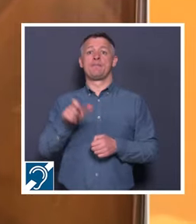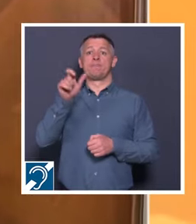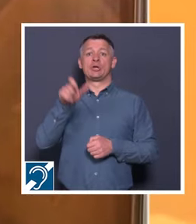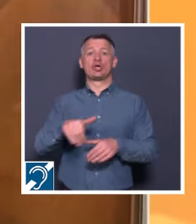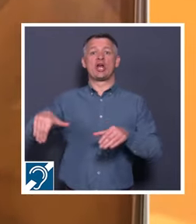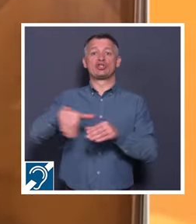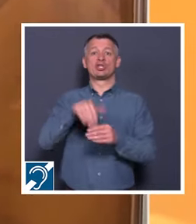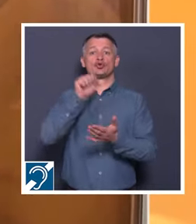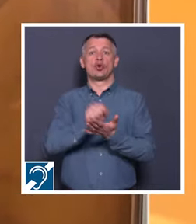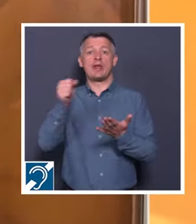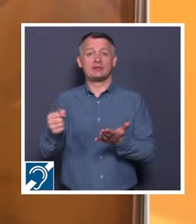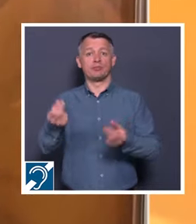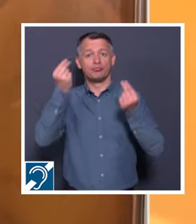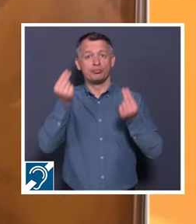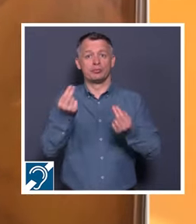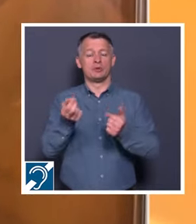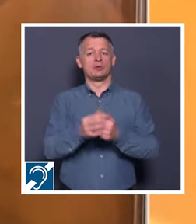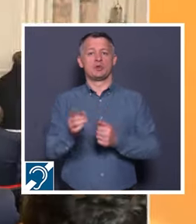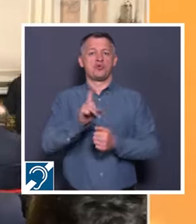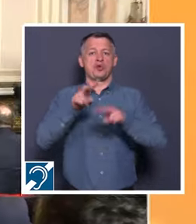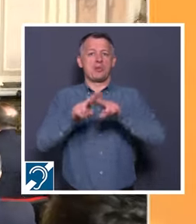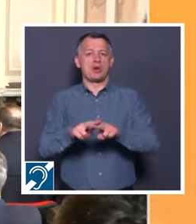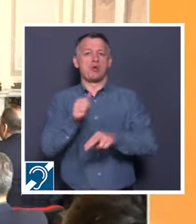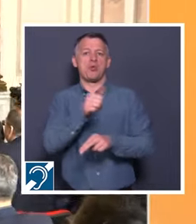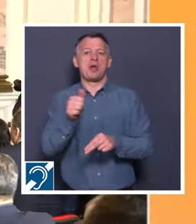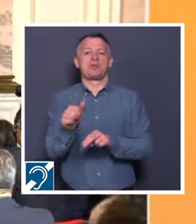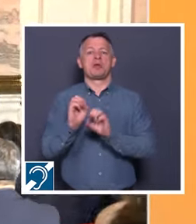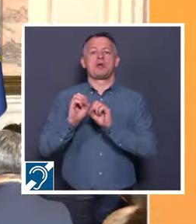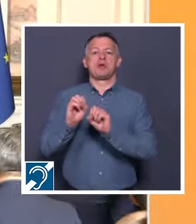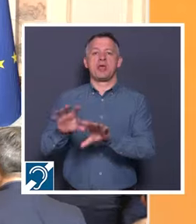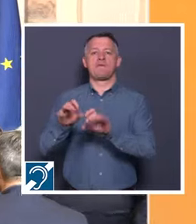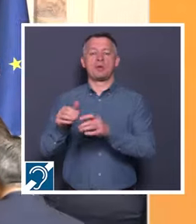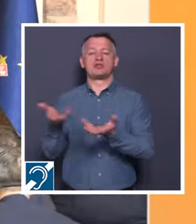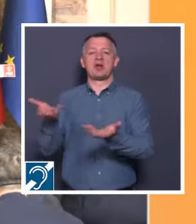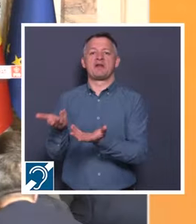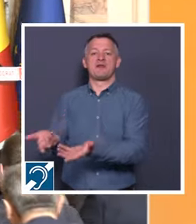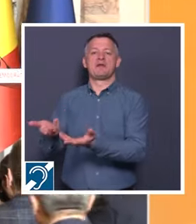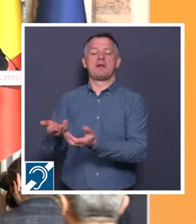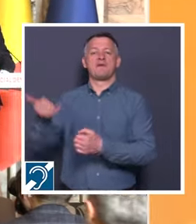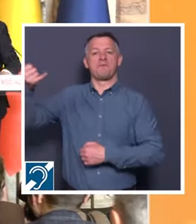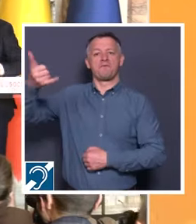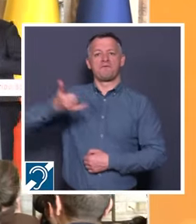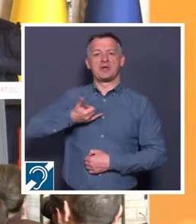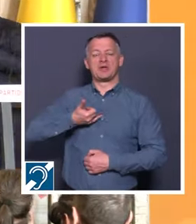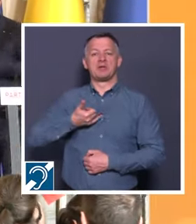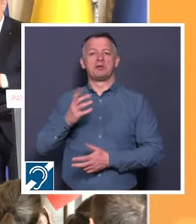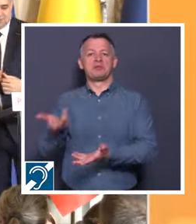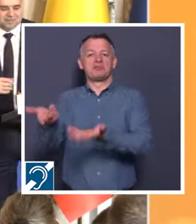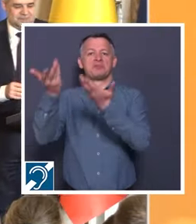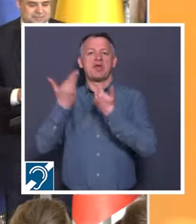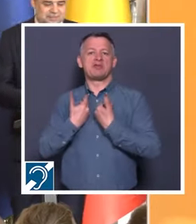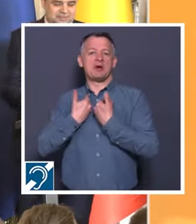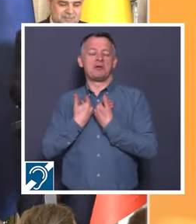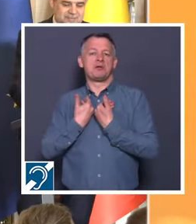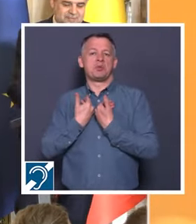să avem jurnaliști, să nu rămânem doar la informațiile care ne vin servite, fără